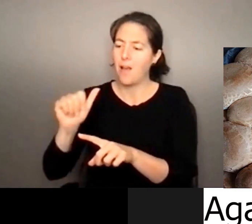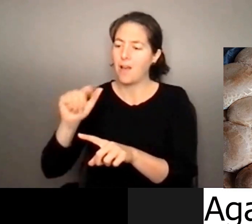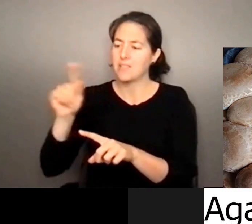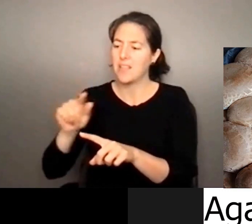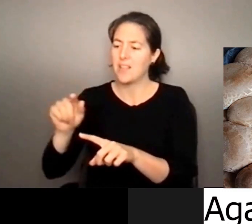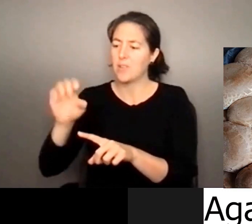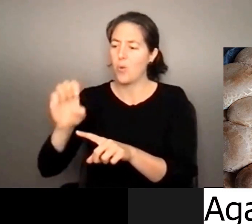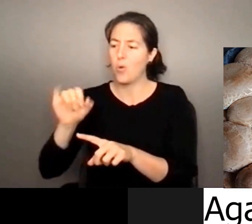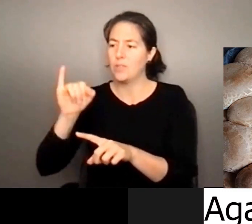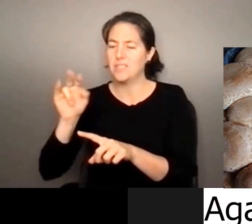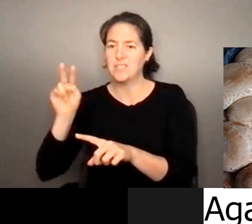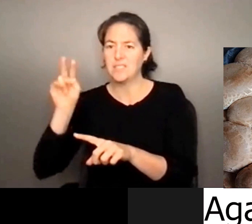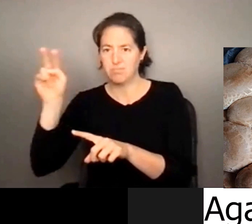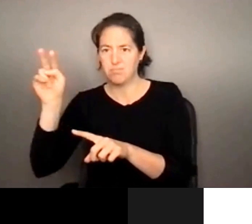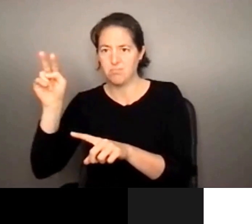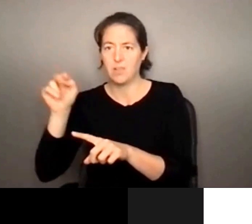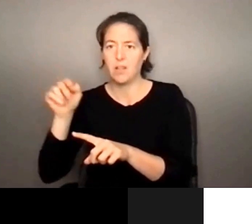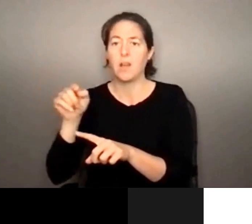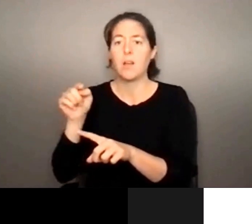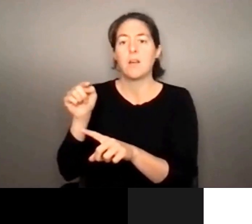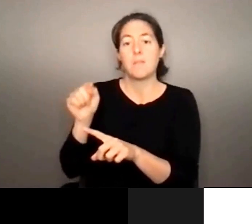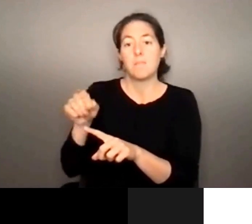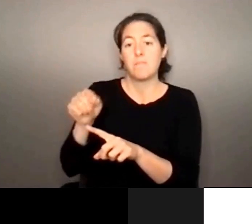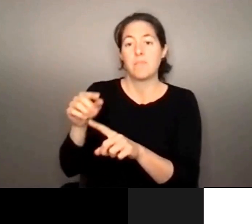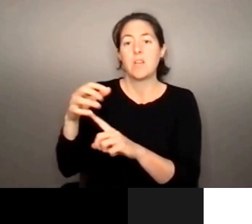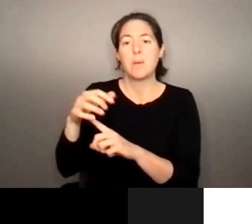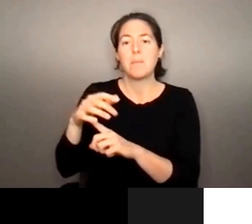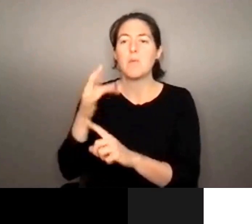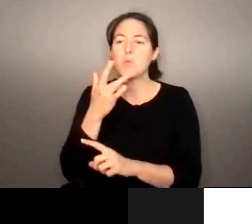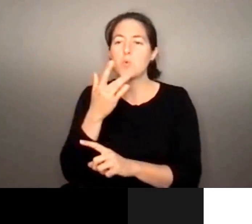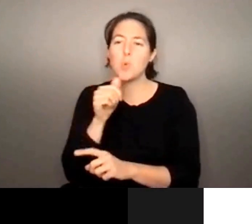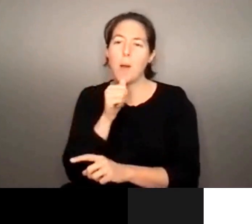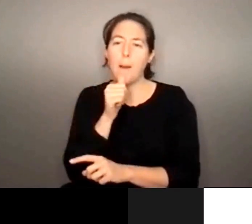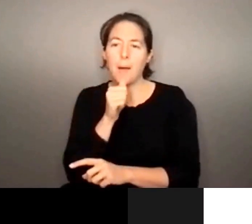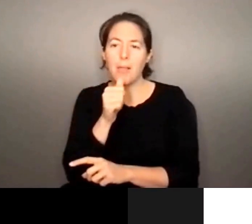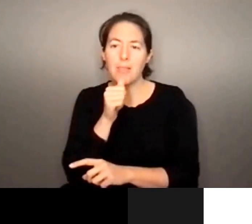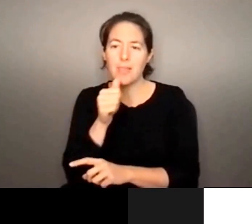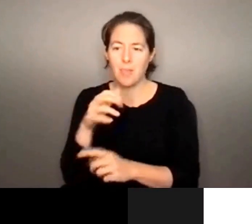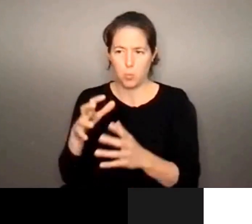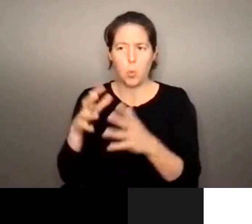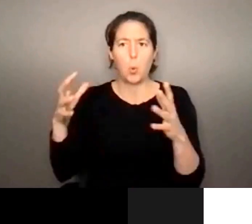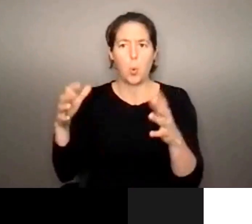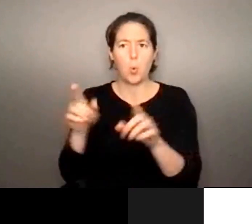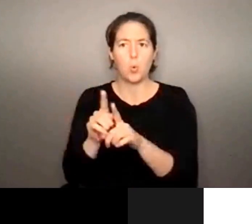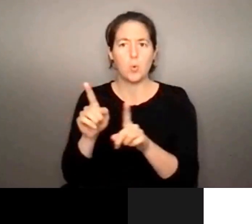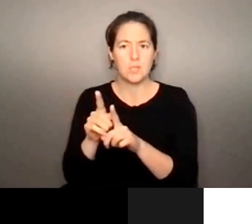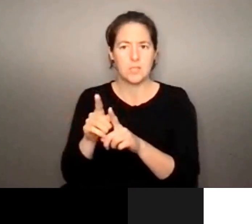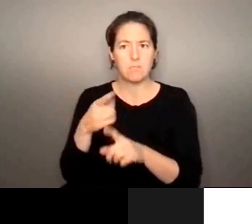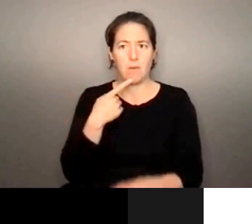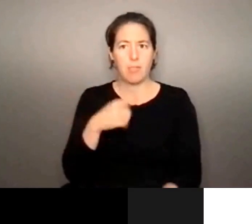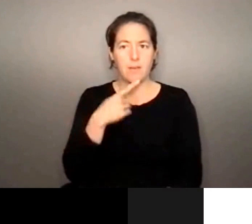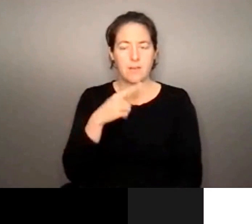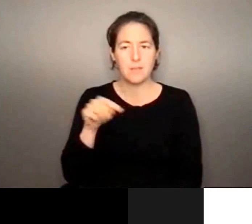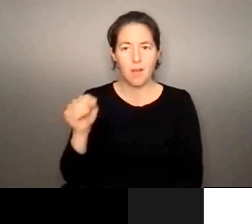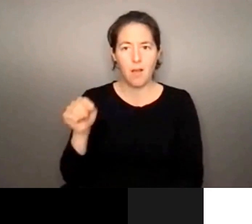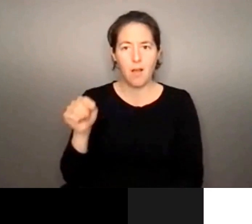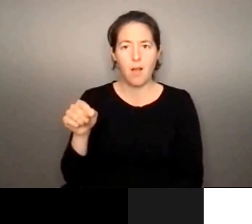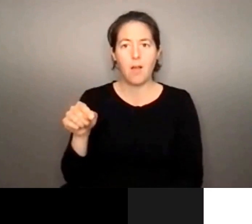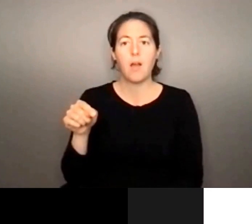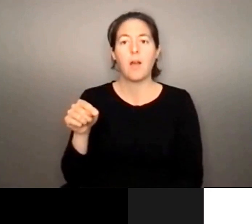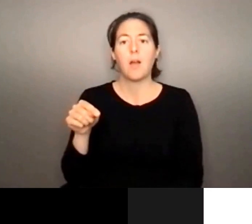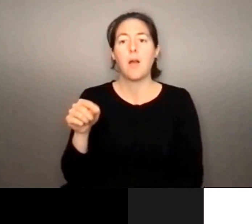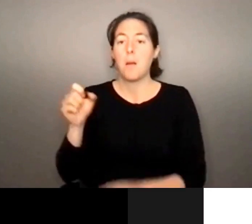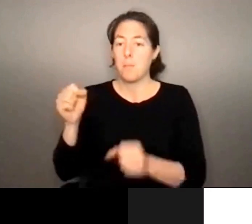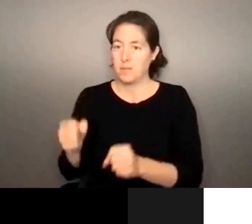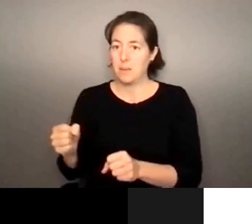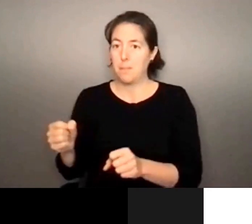B-L-A-Z-E-I tréma, qui est un champignon qui a un goût d'amande, qui peut être assez volumineux aussi, qui est super intéressant. Puis ça, comme on disait, on peut les